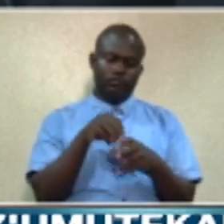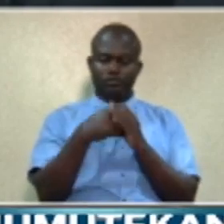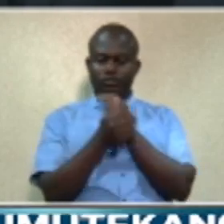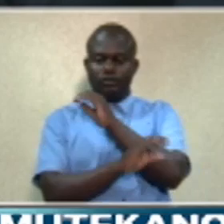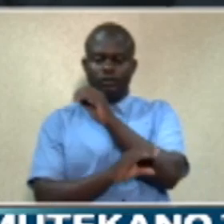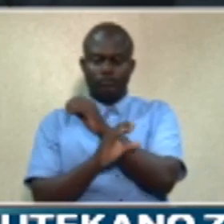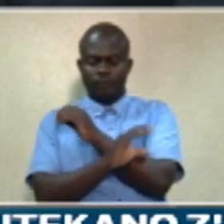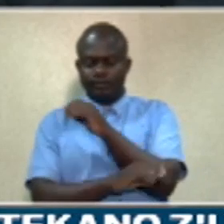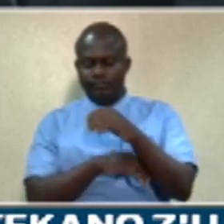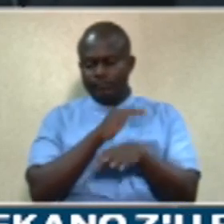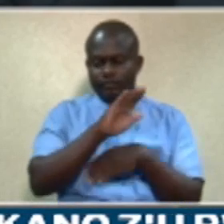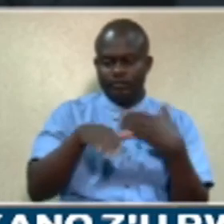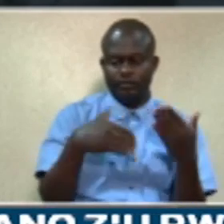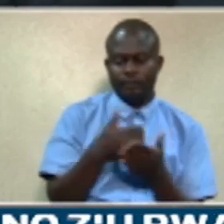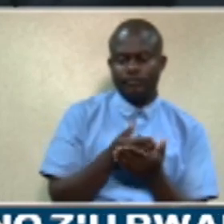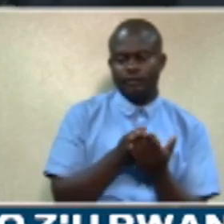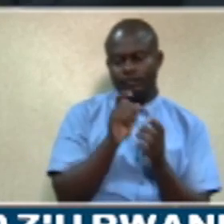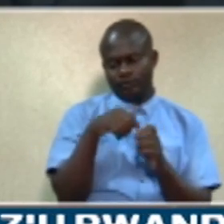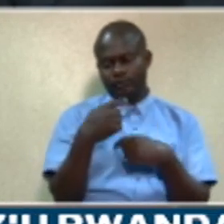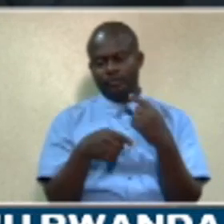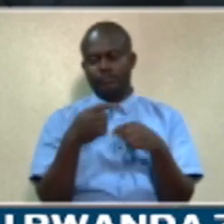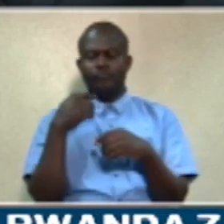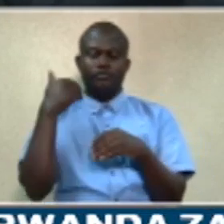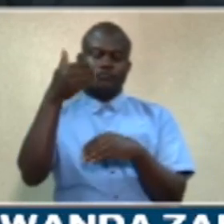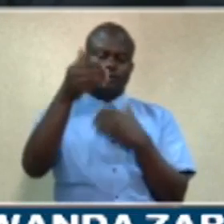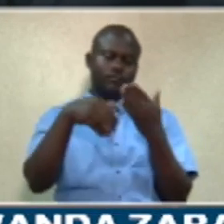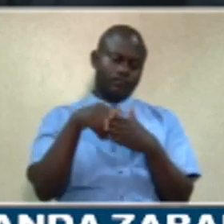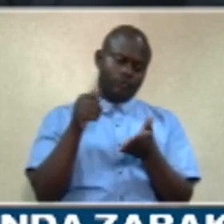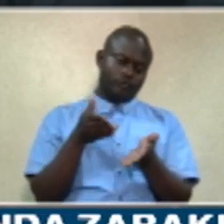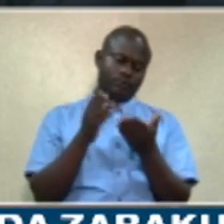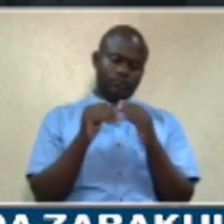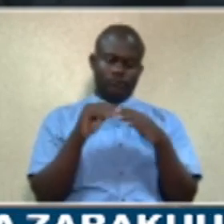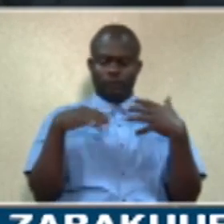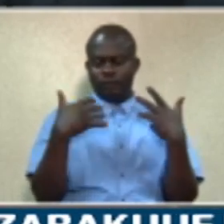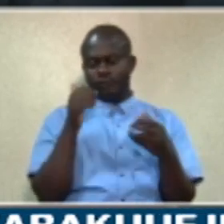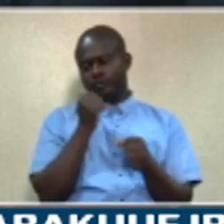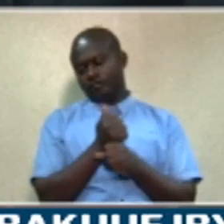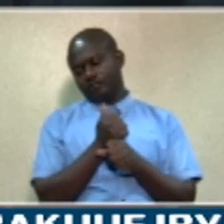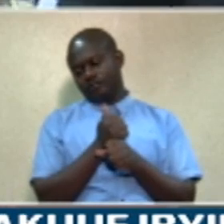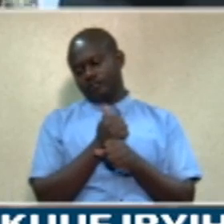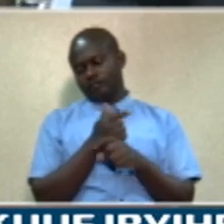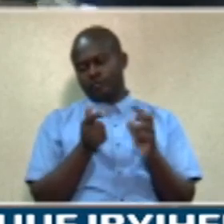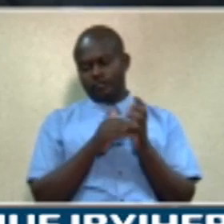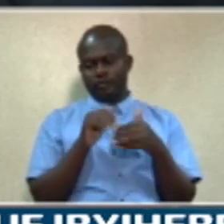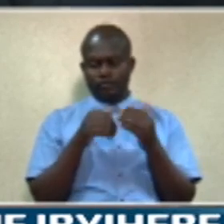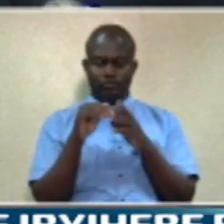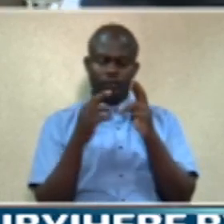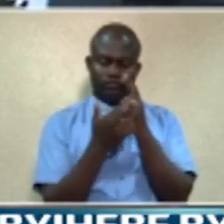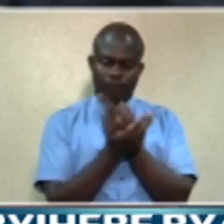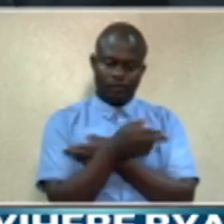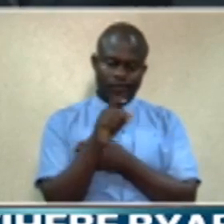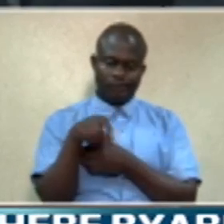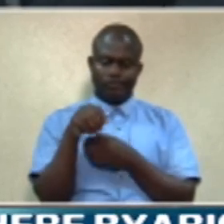Rwanda, ibyo tugomba gukomeza iteka dukurikirana uko bikorwa. Hari reforms